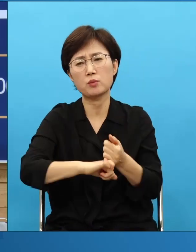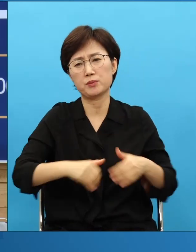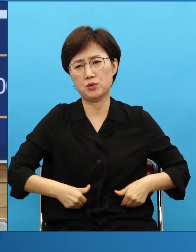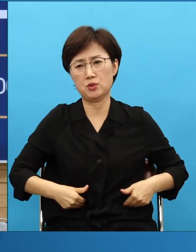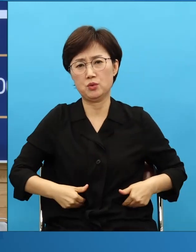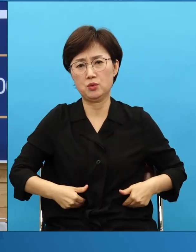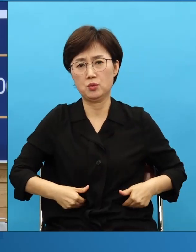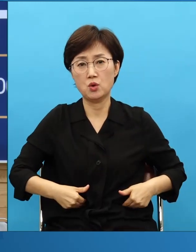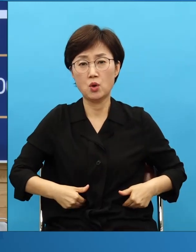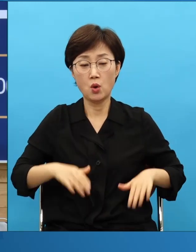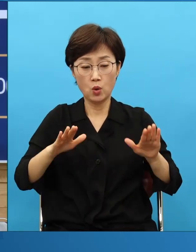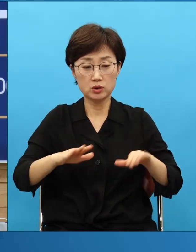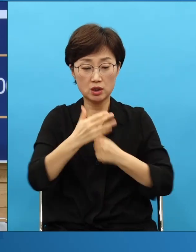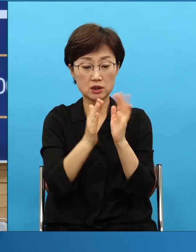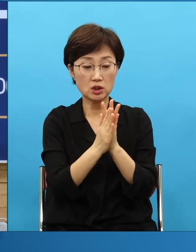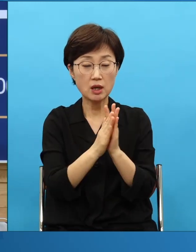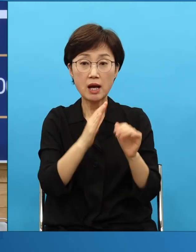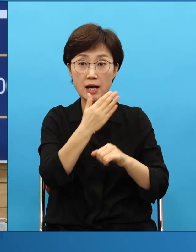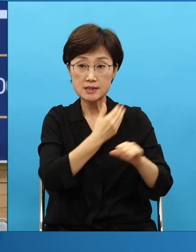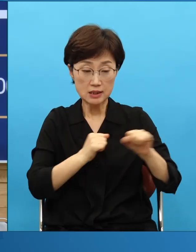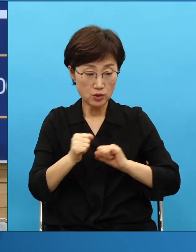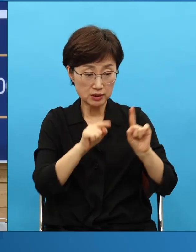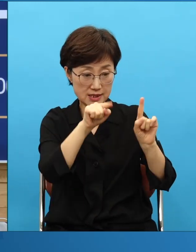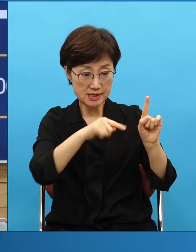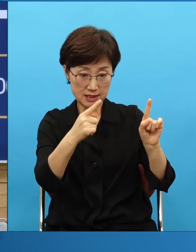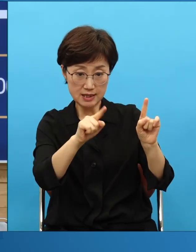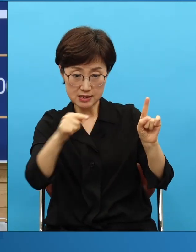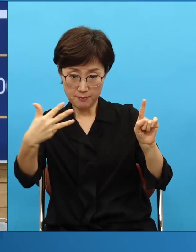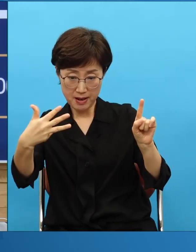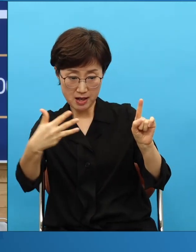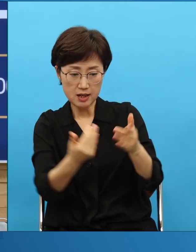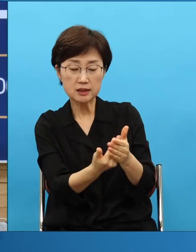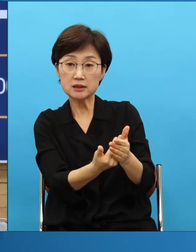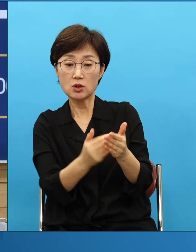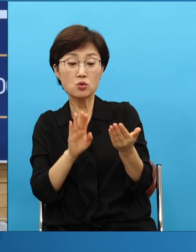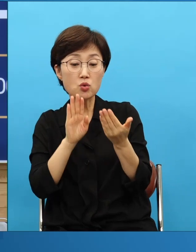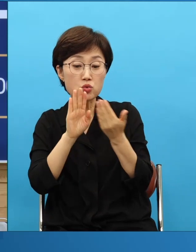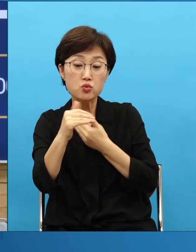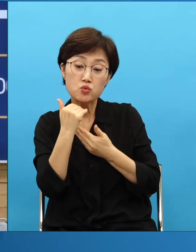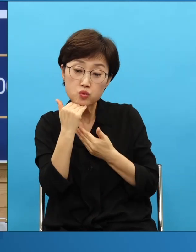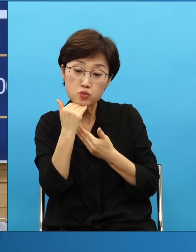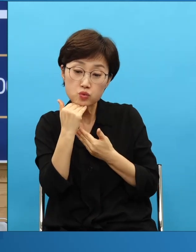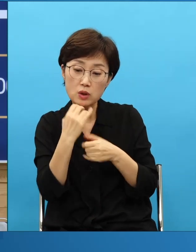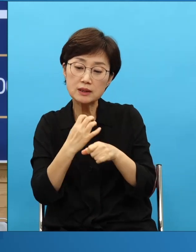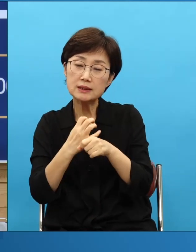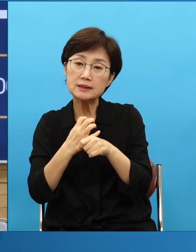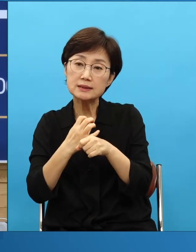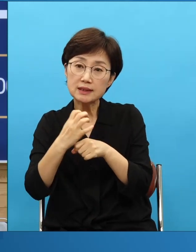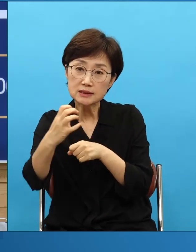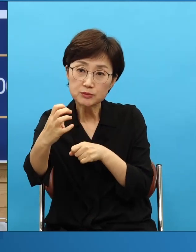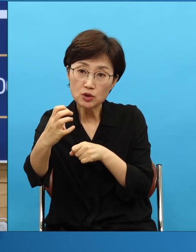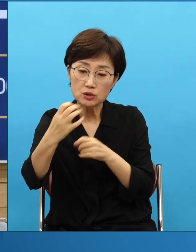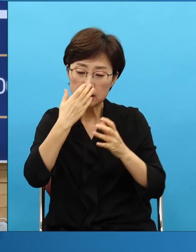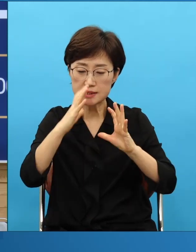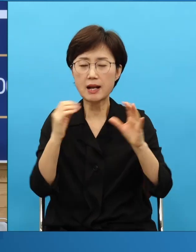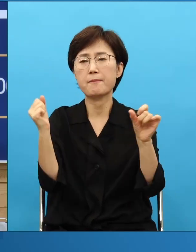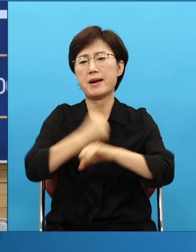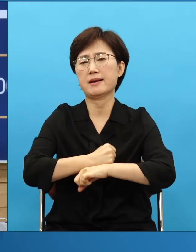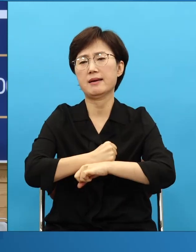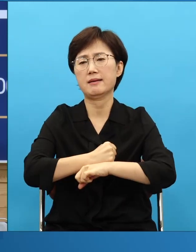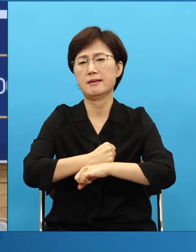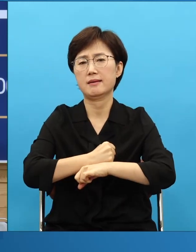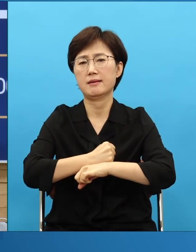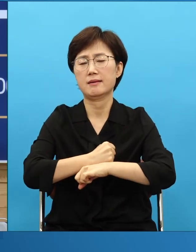성전 무너지고 이스라엘이 멸망됩니다. And so it's not a simple passage. We see that in AD 70, the temple of Jerusalem falls to the